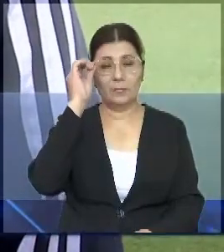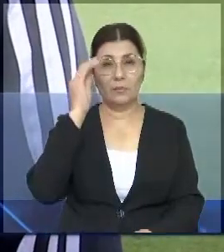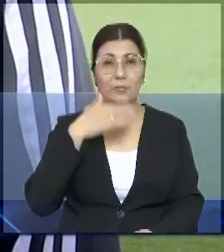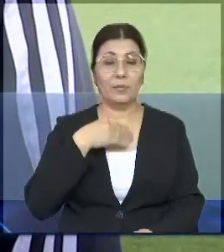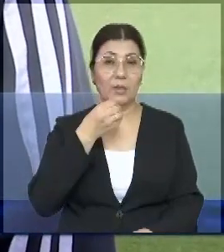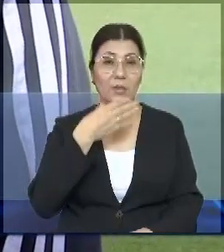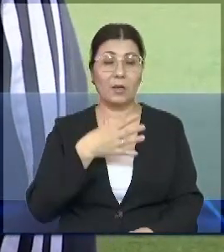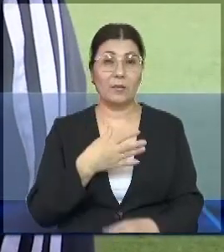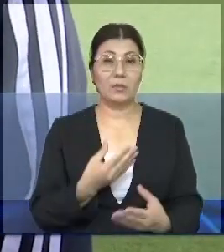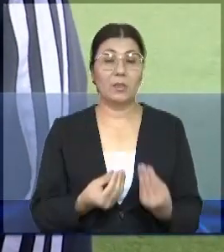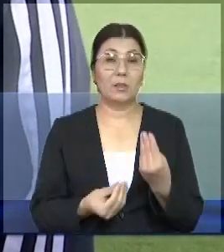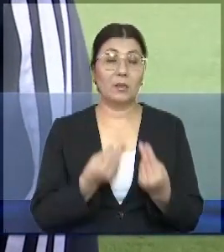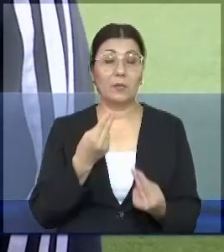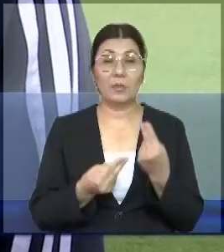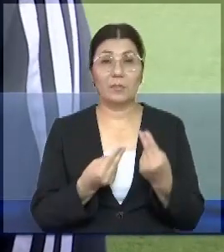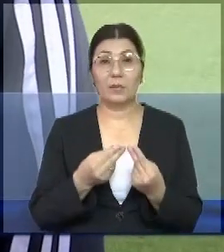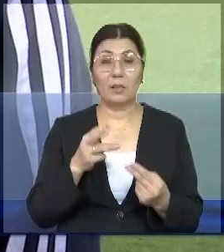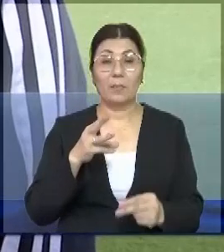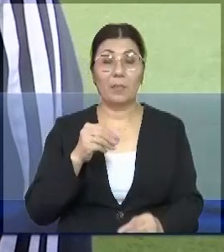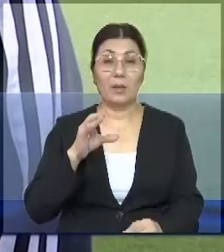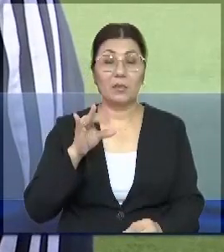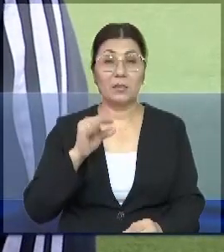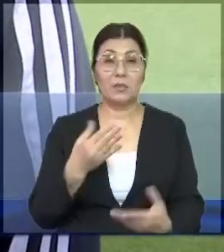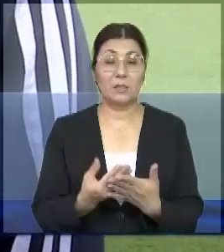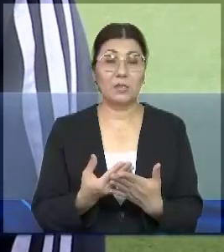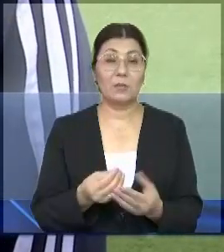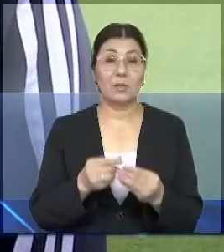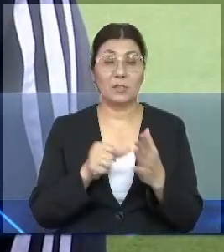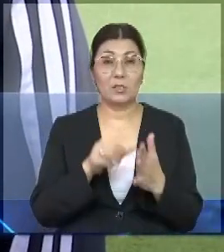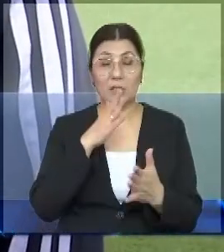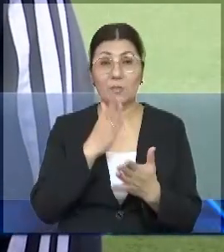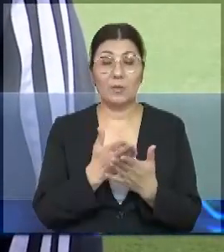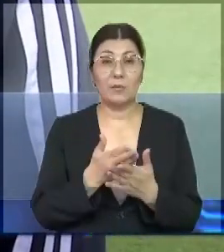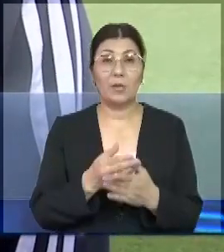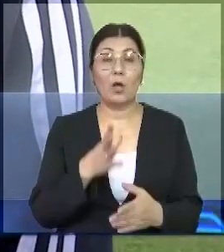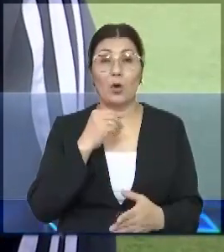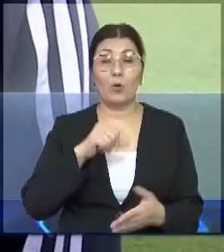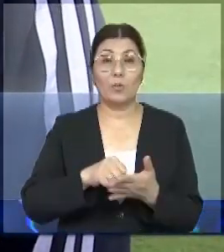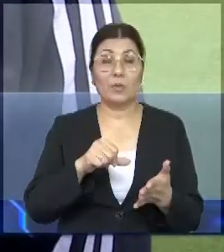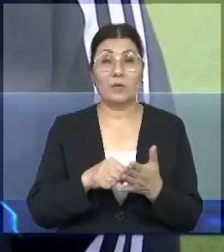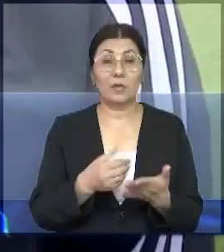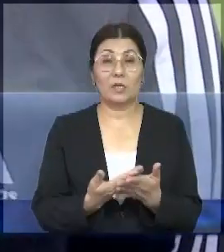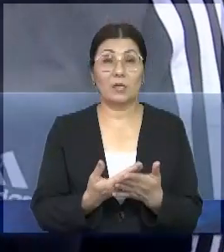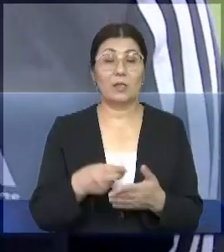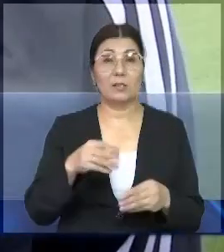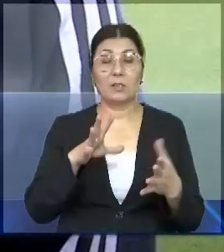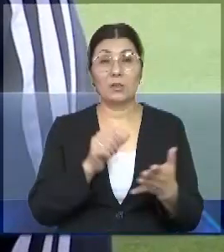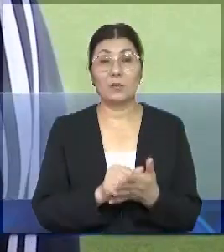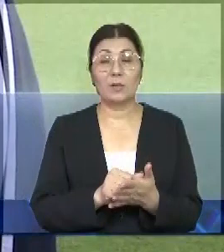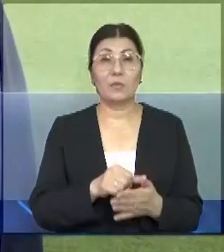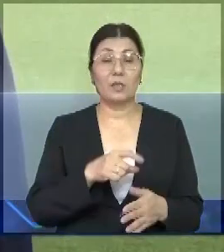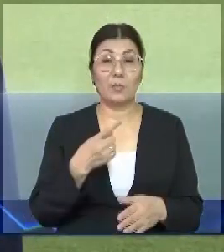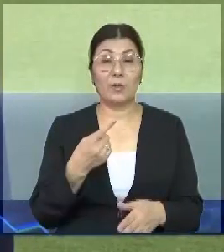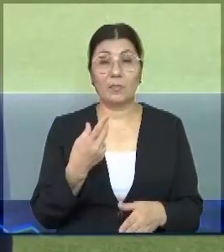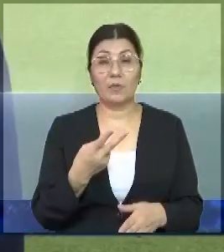футбол футбол мне начал нравиться благодаря Месси сейчас мне 16 лет с ребятами успели поучаствовать в соревнованиях где занимали лидирующие места были